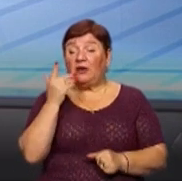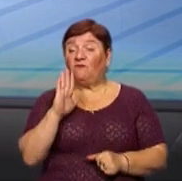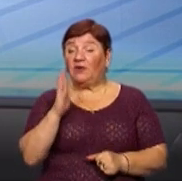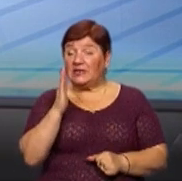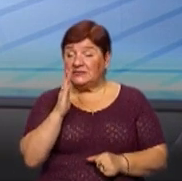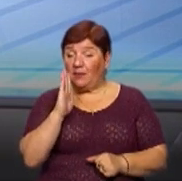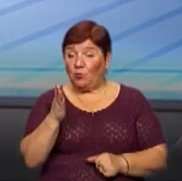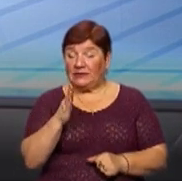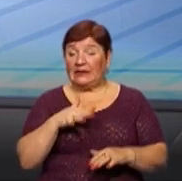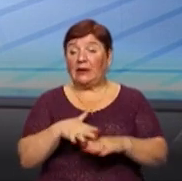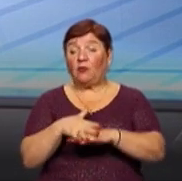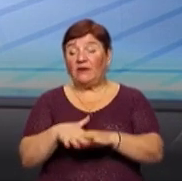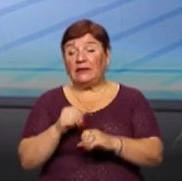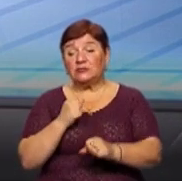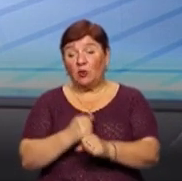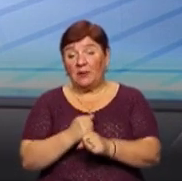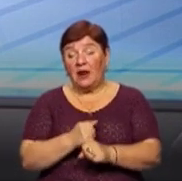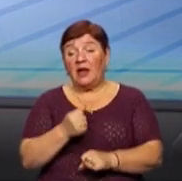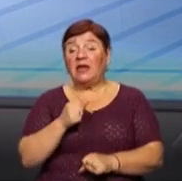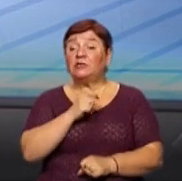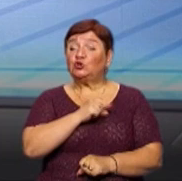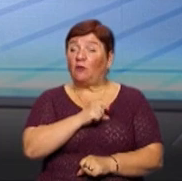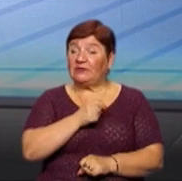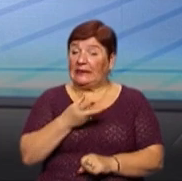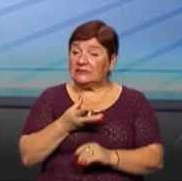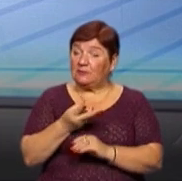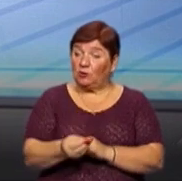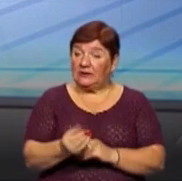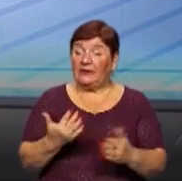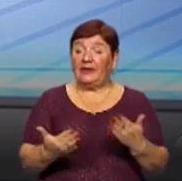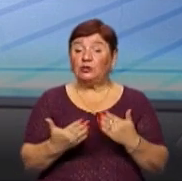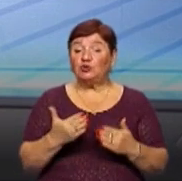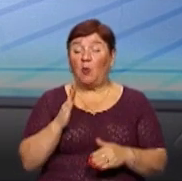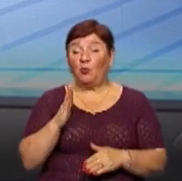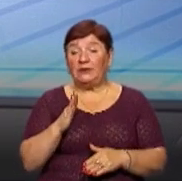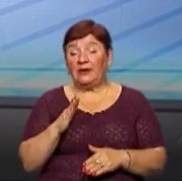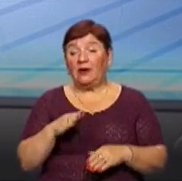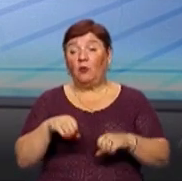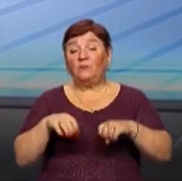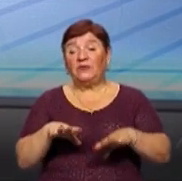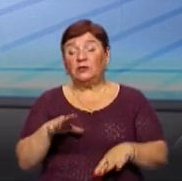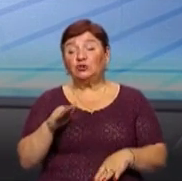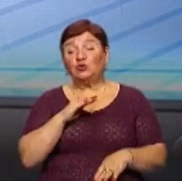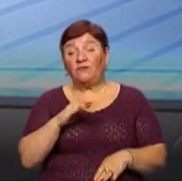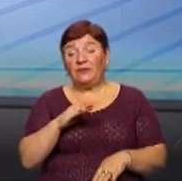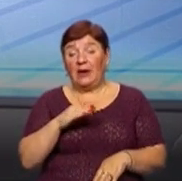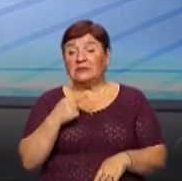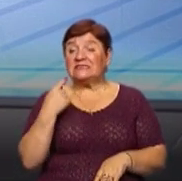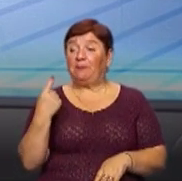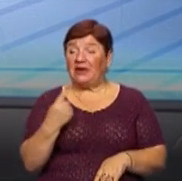вересні нарахування зробимо і в жовтні заплатимо. Якщо постанова буде випадково прийнята в жовтні, але з